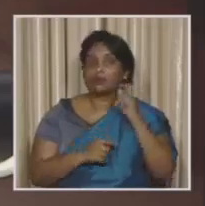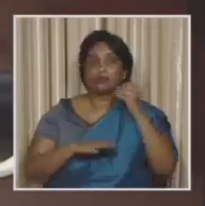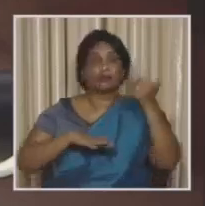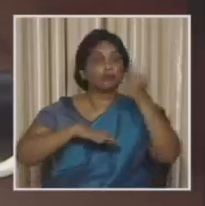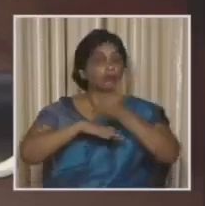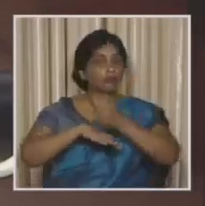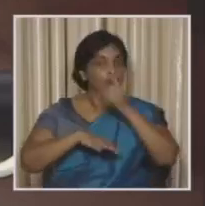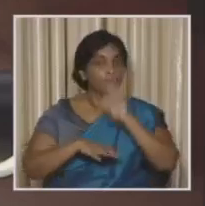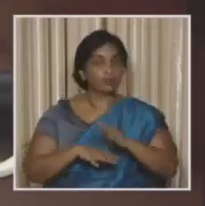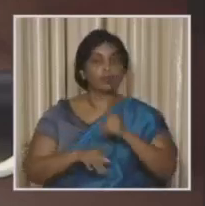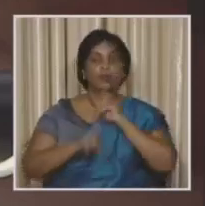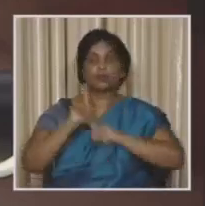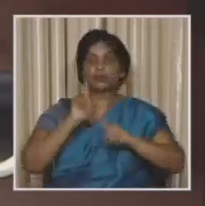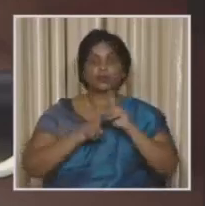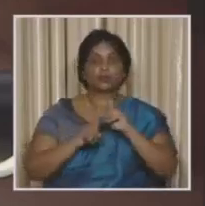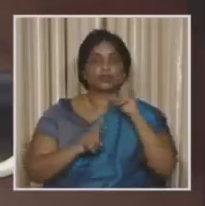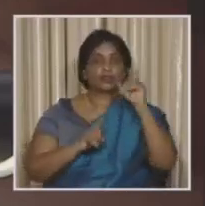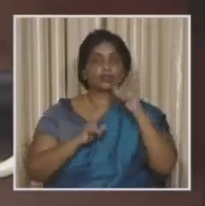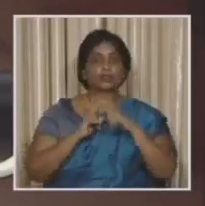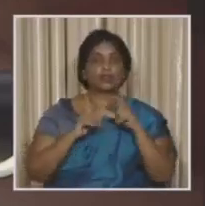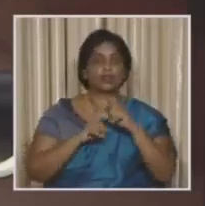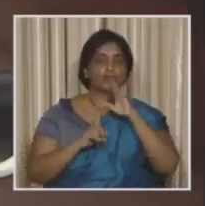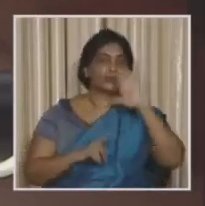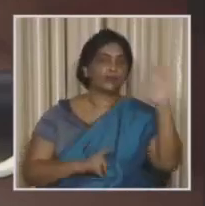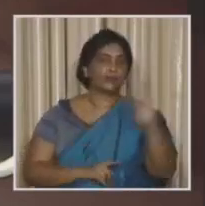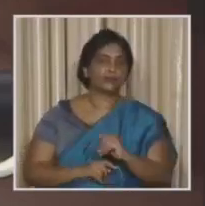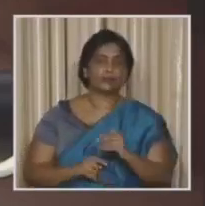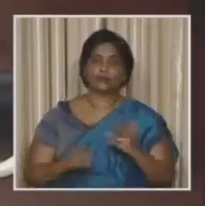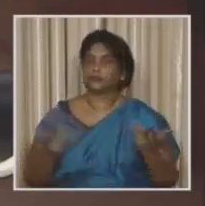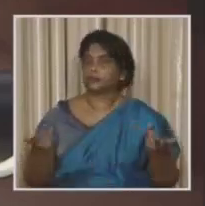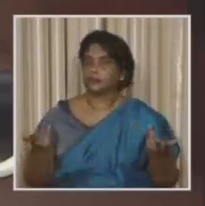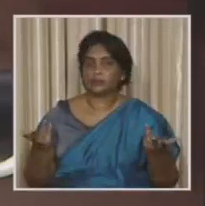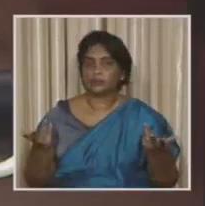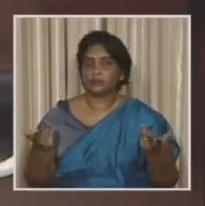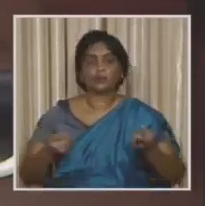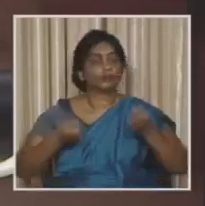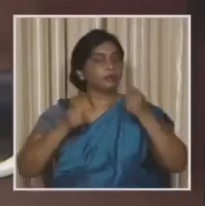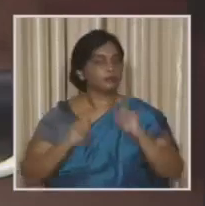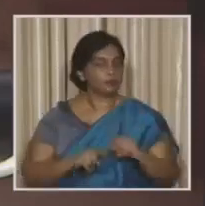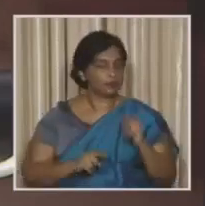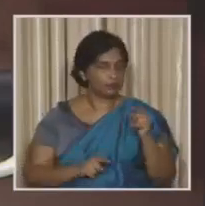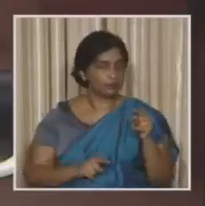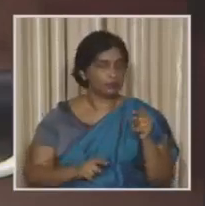ධර්ණ සාකච්ඡාවකට CID එක කැදවුණා. මොකද්ද වෙන්නේ? ඊළඟ ගත්තොත්